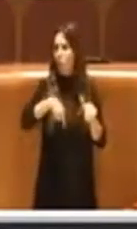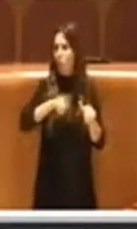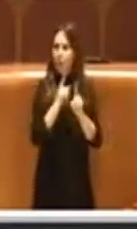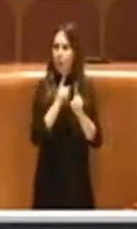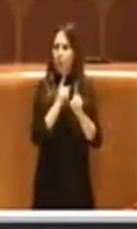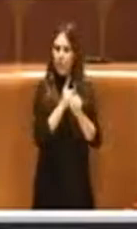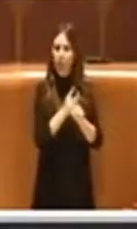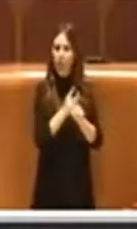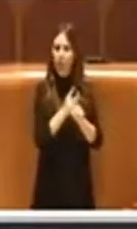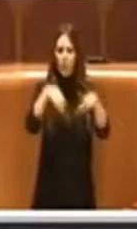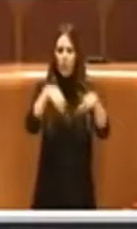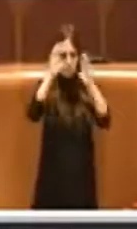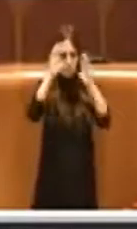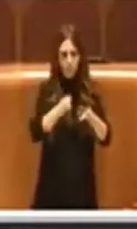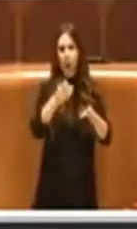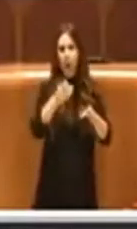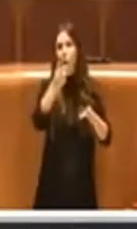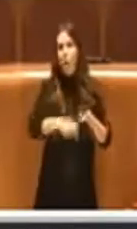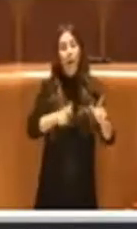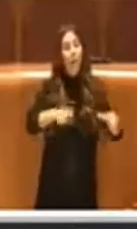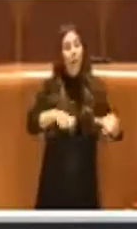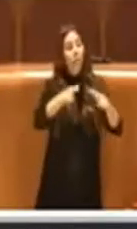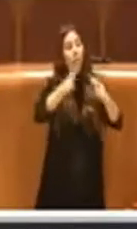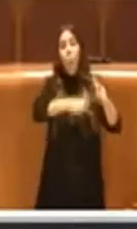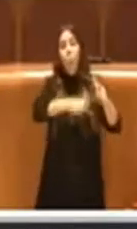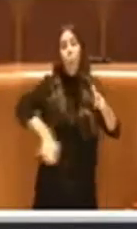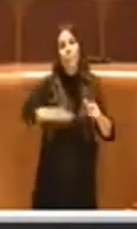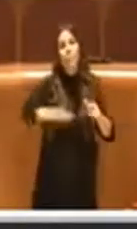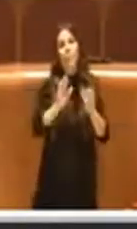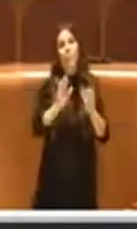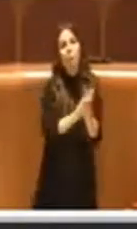moltissima attenzione perché i pini di roma sono un valore grazie